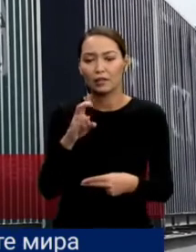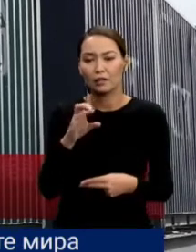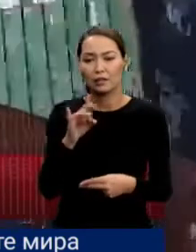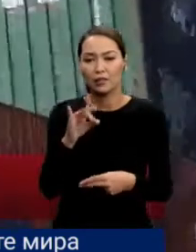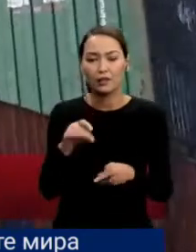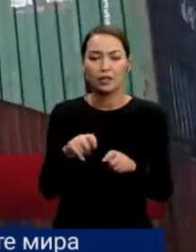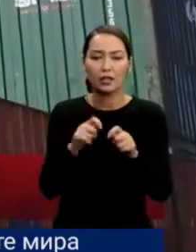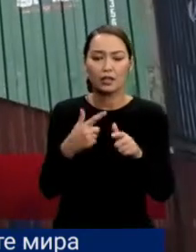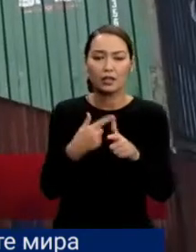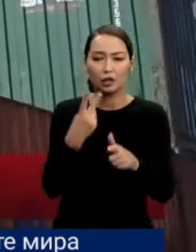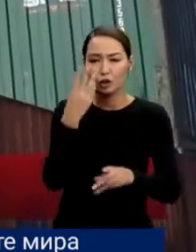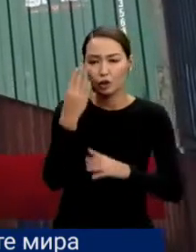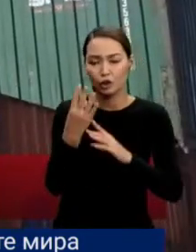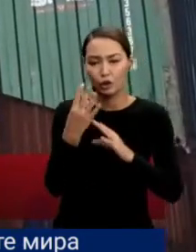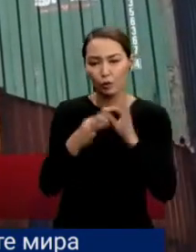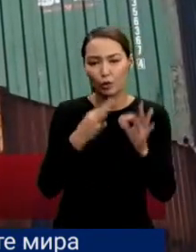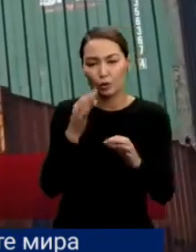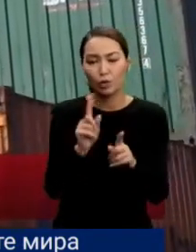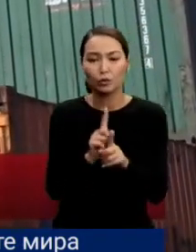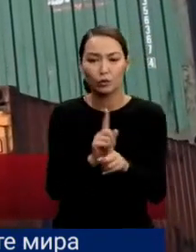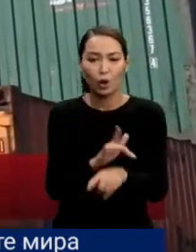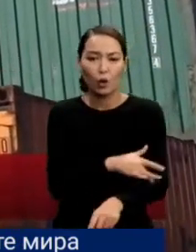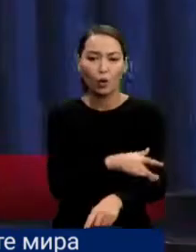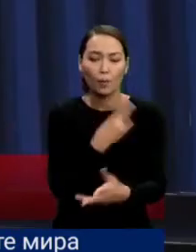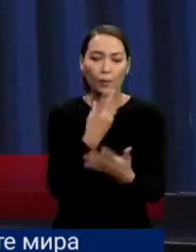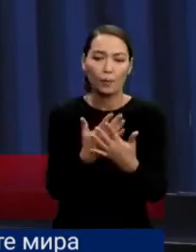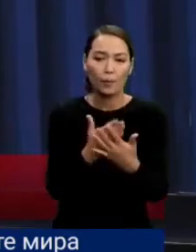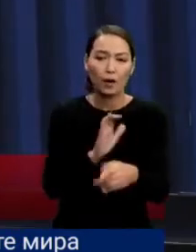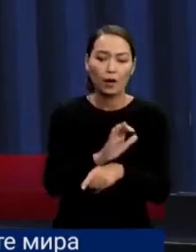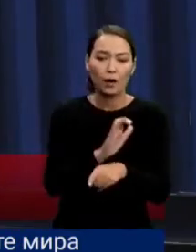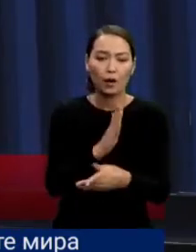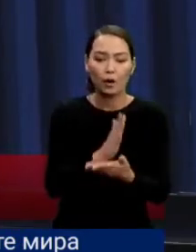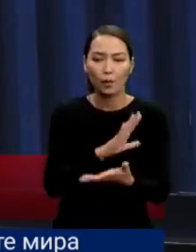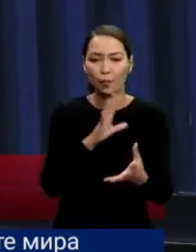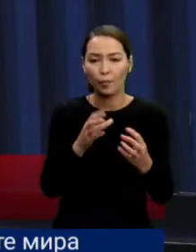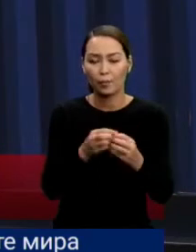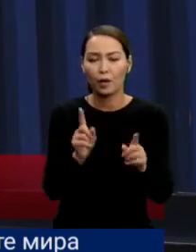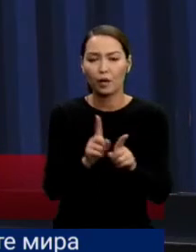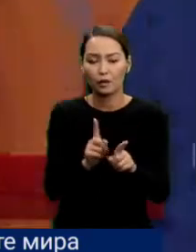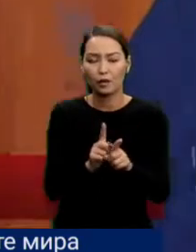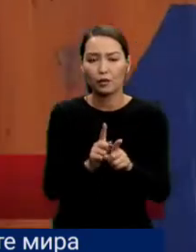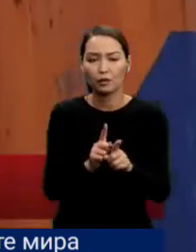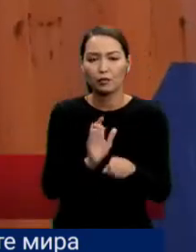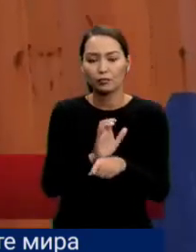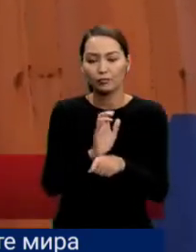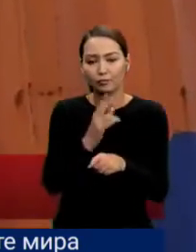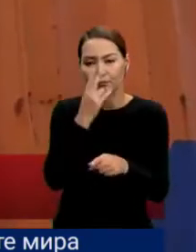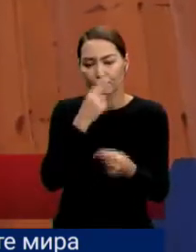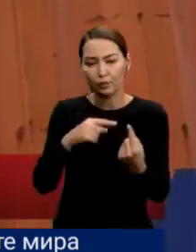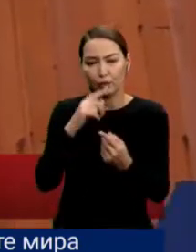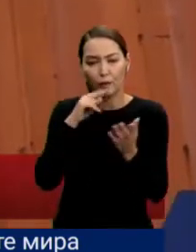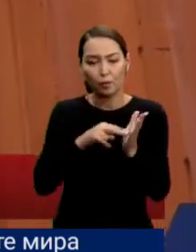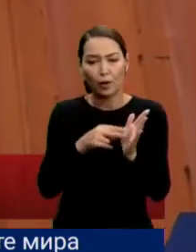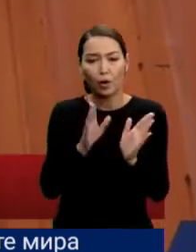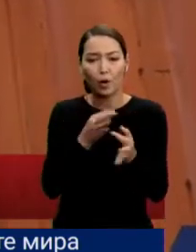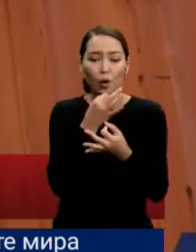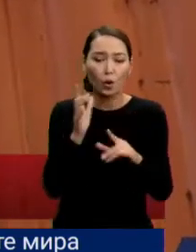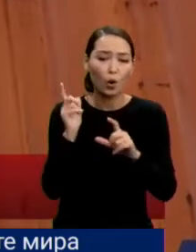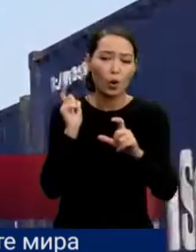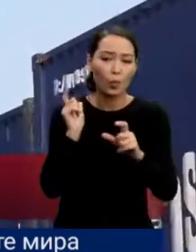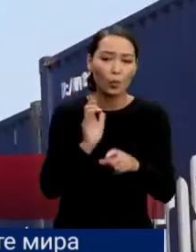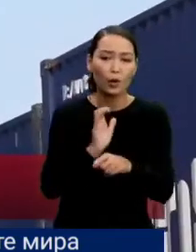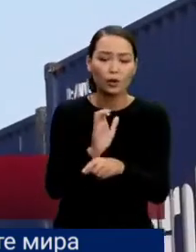ай 24 сағат көліктік экспедициялық қызметті ұсынады. Логистикалық схемасы есіктен есікке дейін қағидатына негізделген. Яғни кез келген жүкті